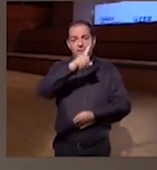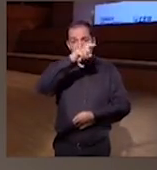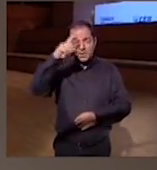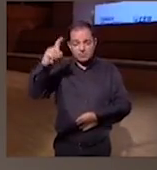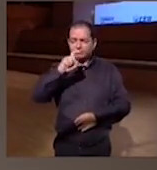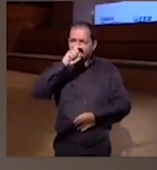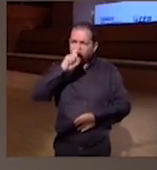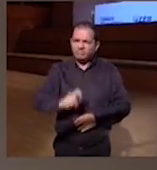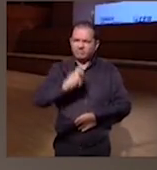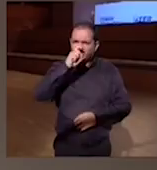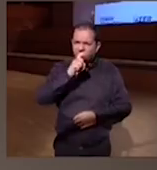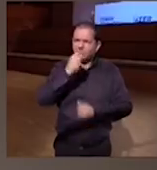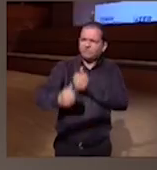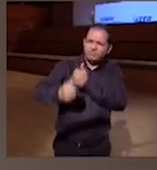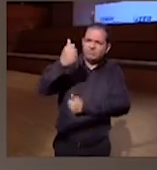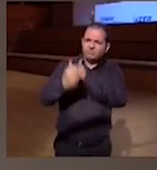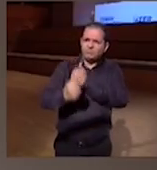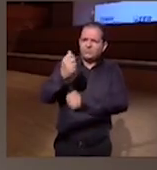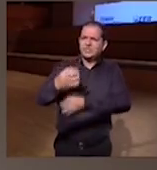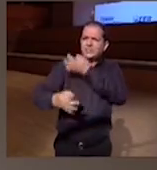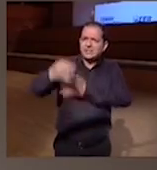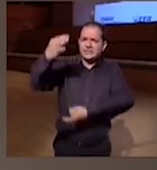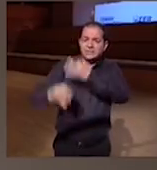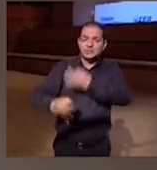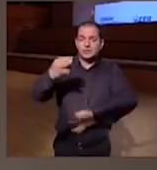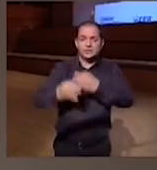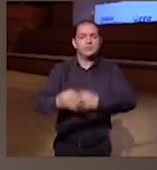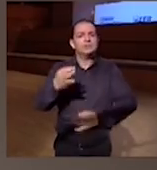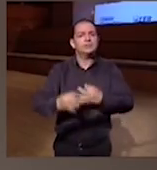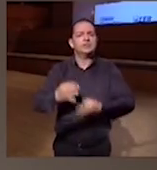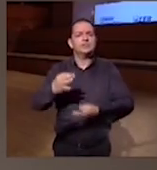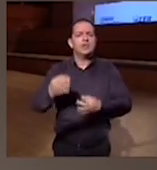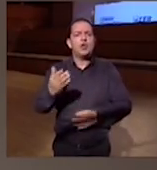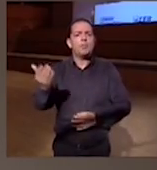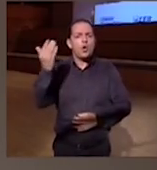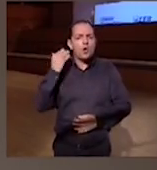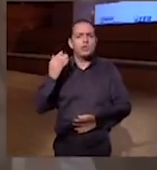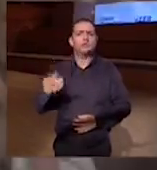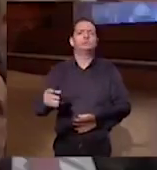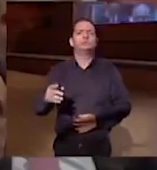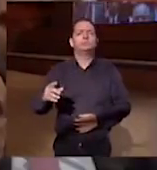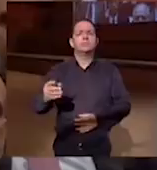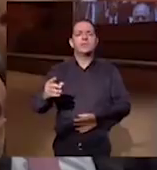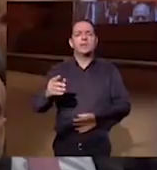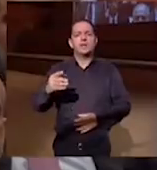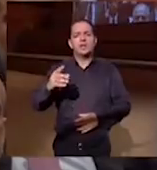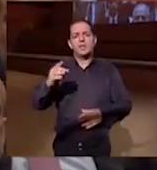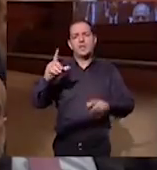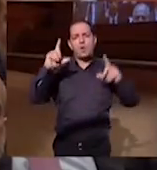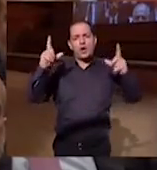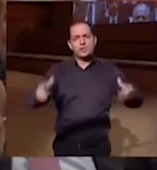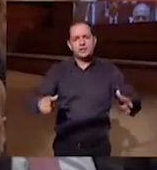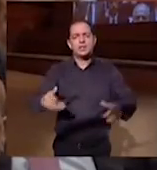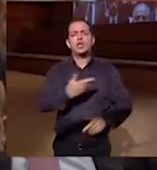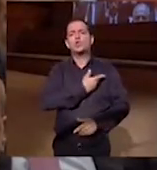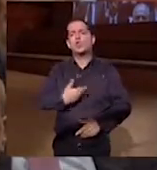αναγκαία διαπραγμάτευση με την πρώην Ιουγκοσλαβική Δημοκρατία της Μακεδονίας. Μια